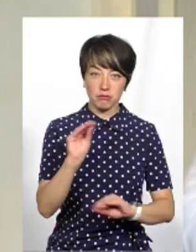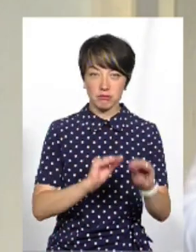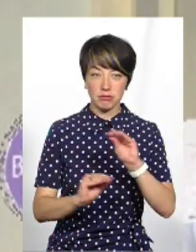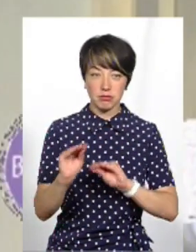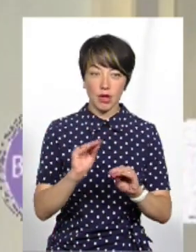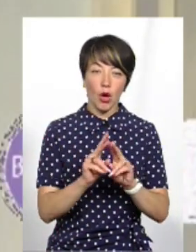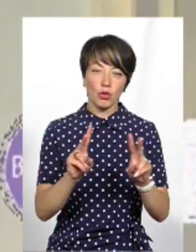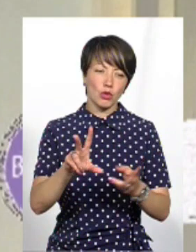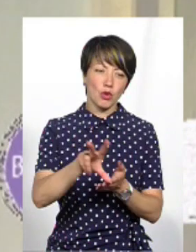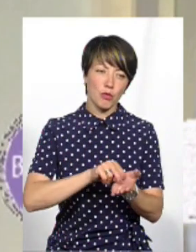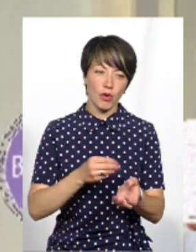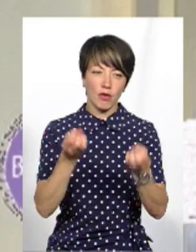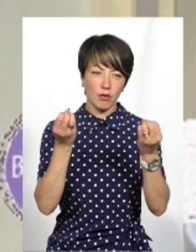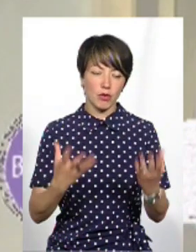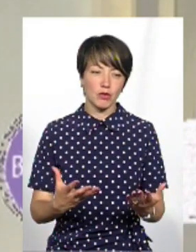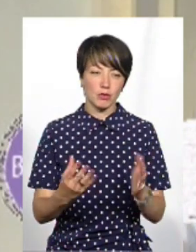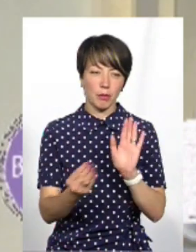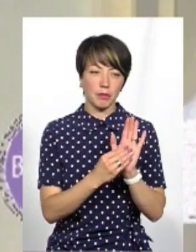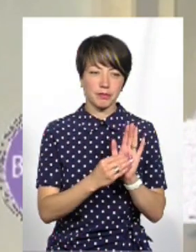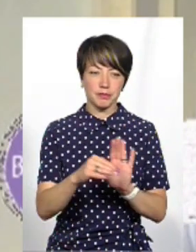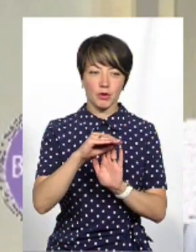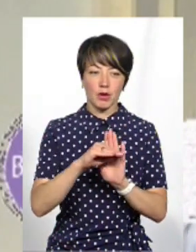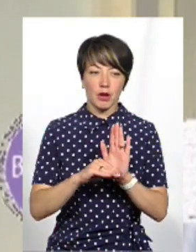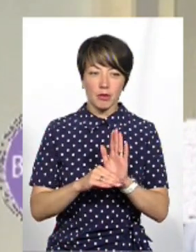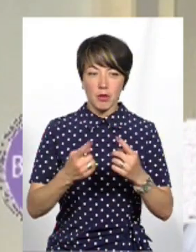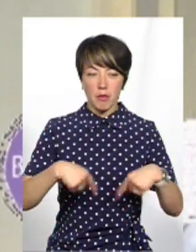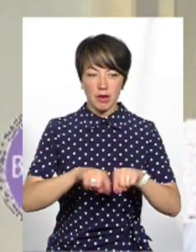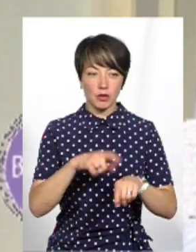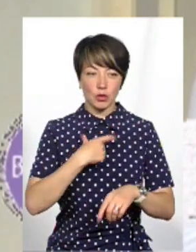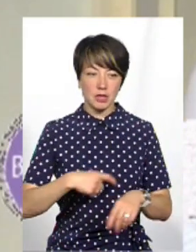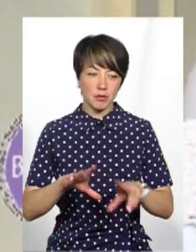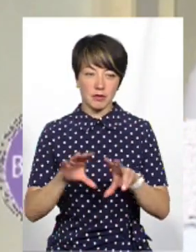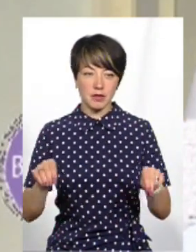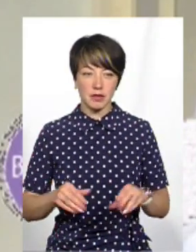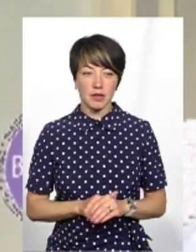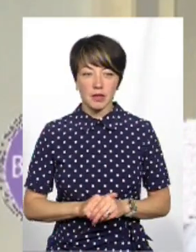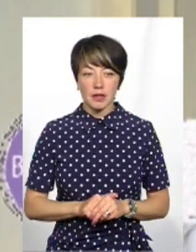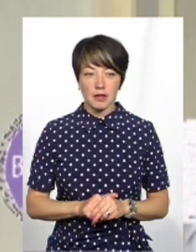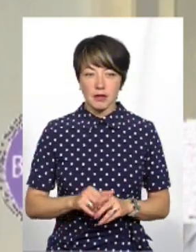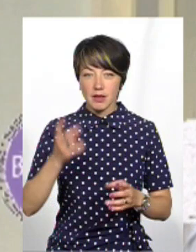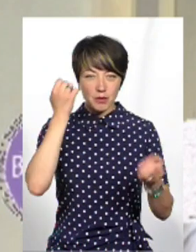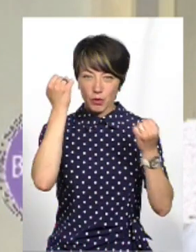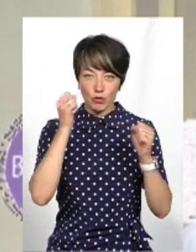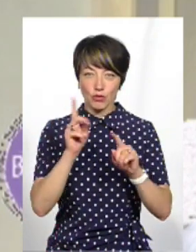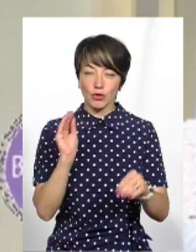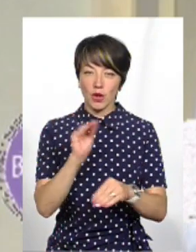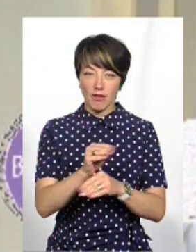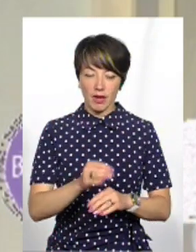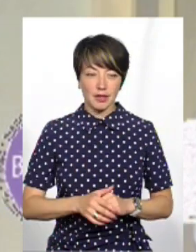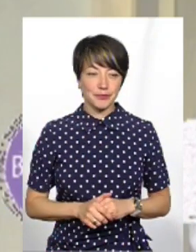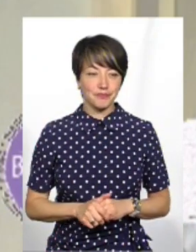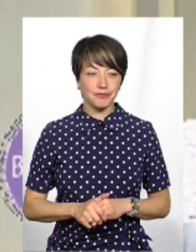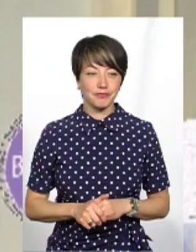це абсолютно дехто копіював просто програму партії от прямо от до себе, і вони цим не заморочували щось додавати саме